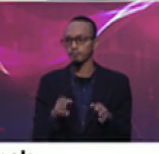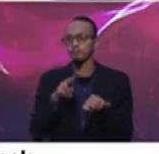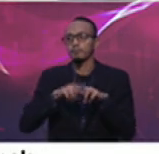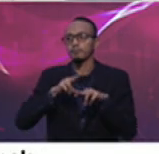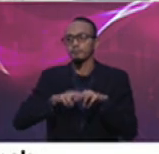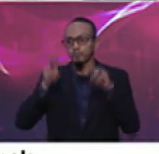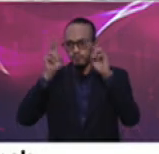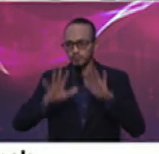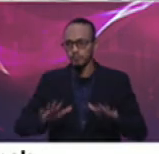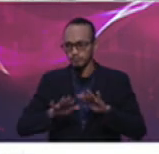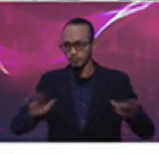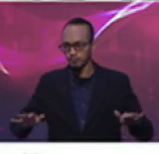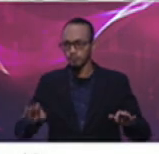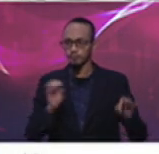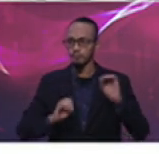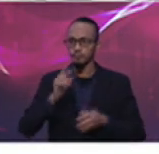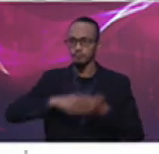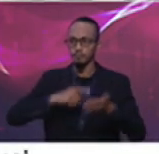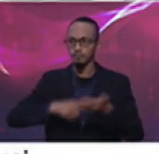diserang ال